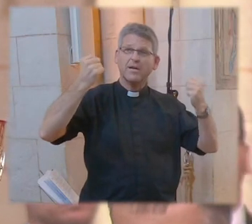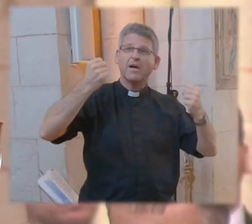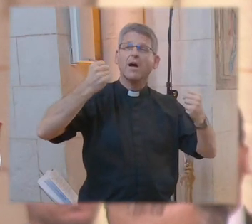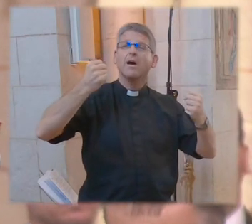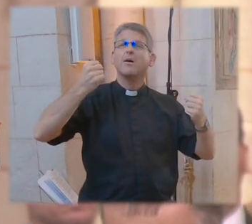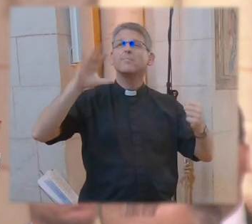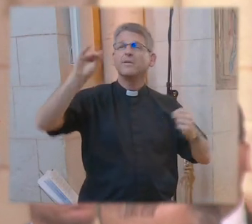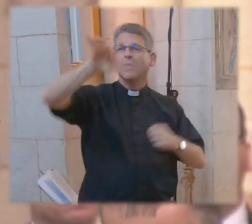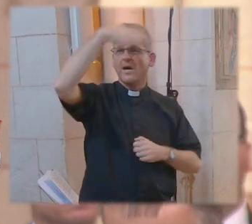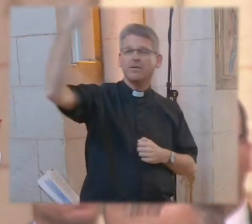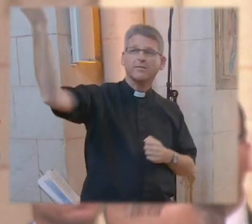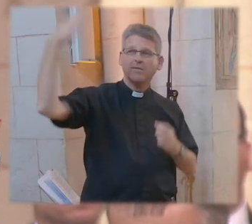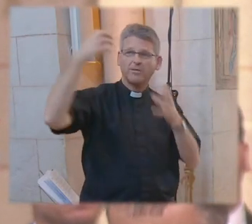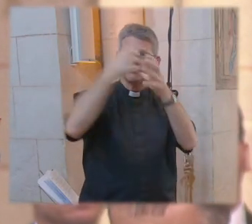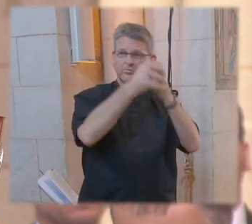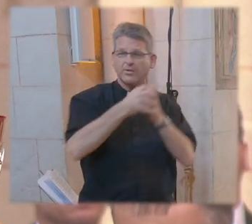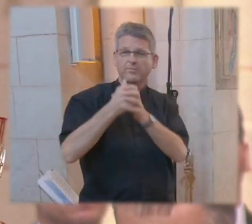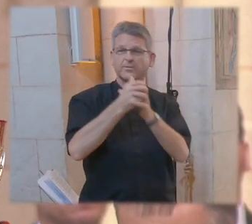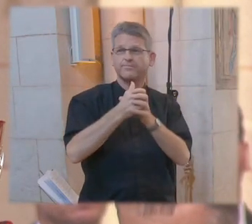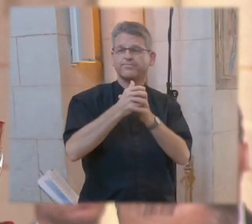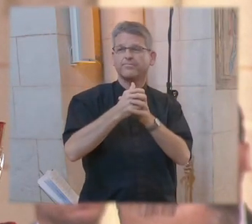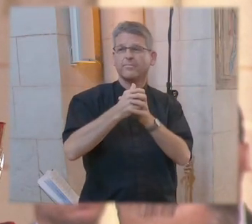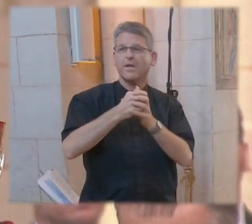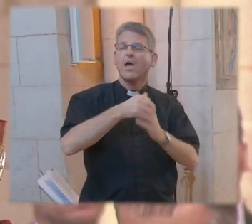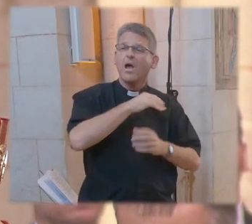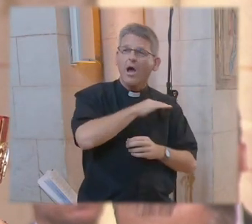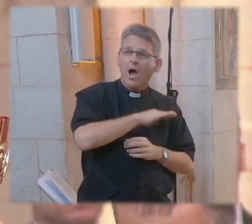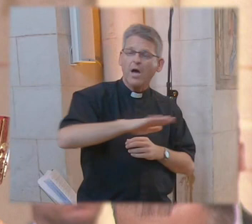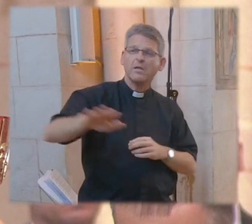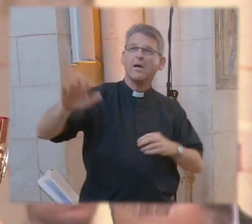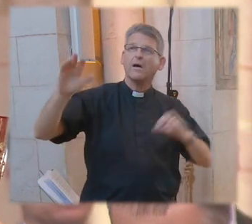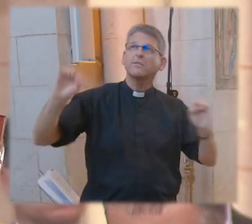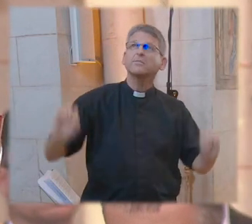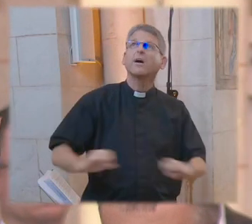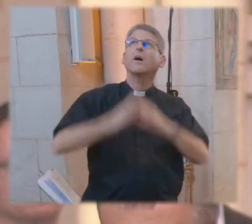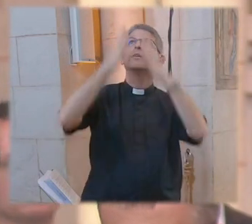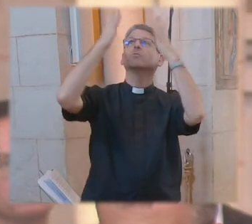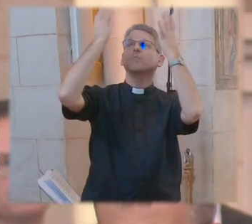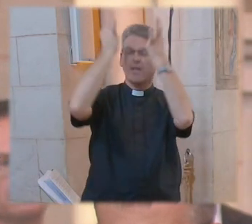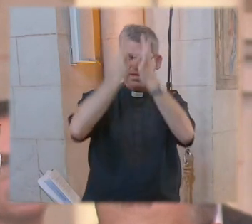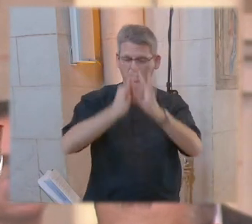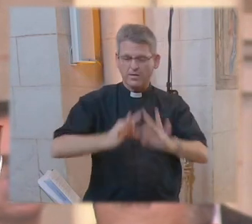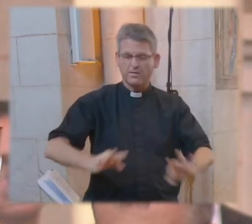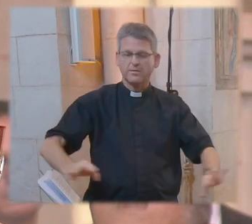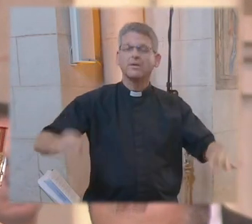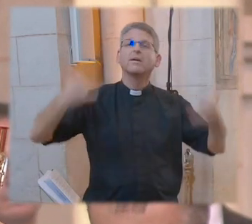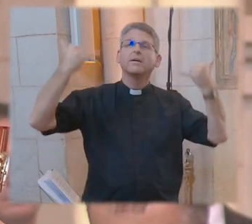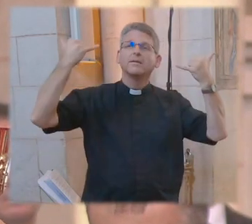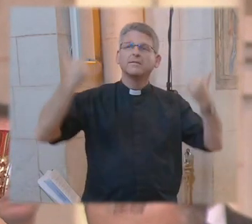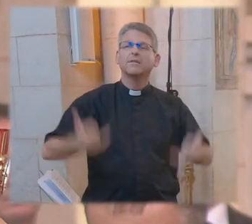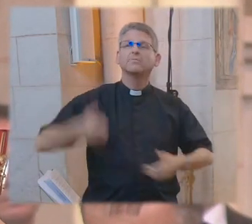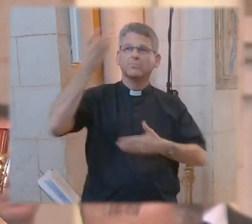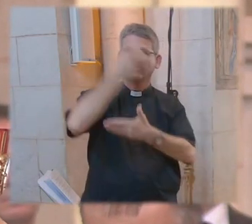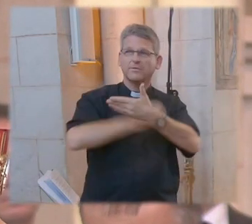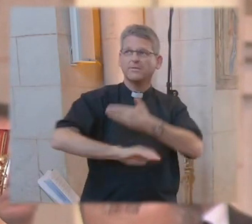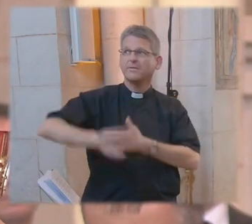der Einheit des Heiligen Geistes, alle Herrlichkeit und Ehre,